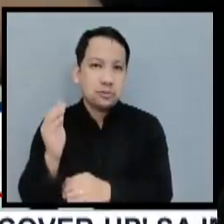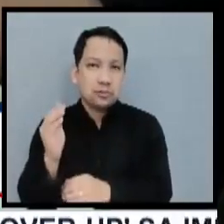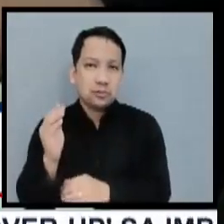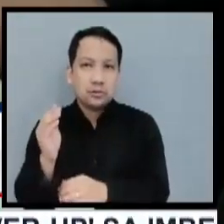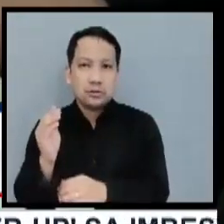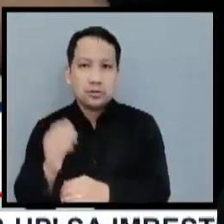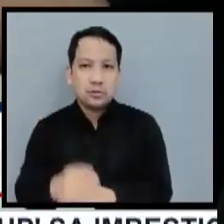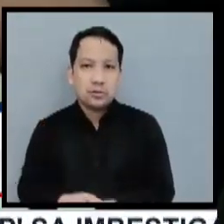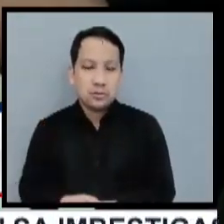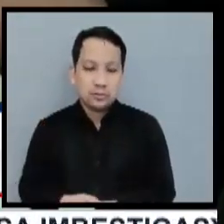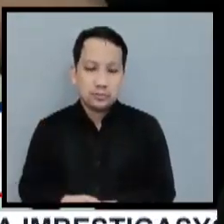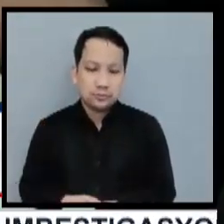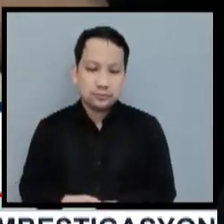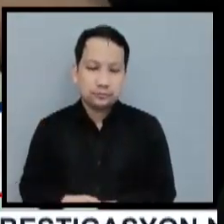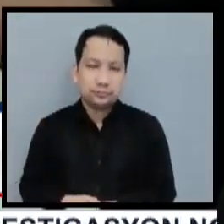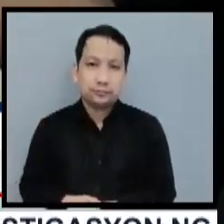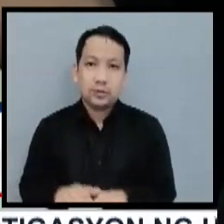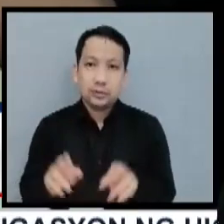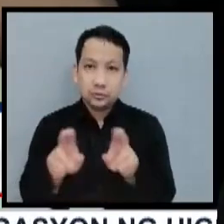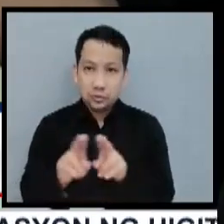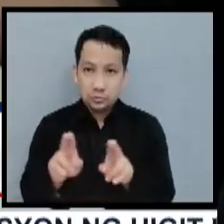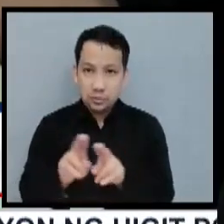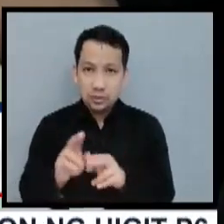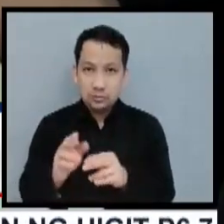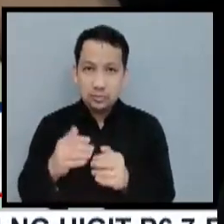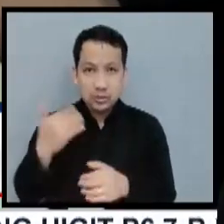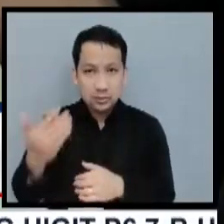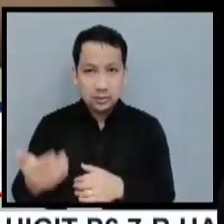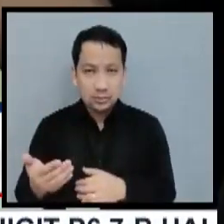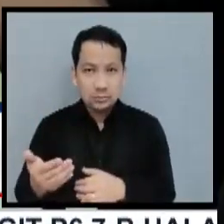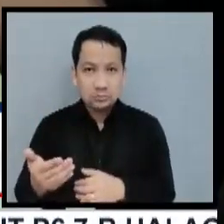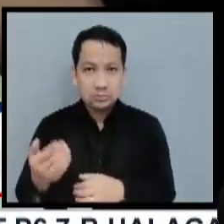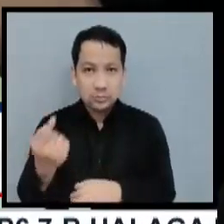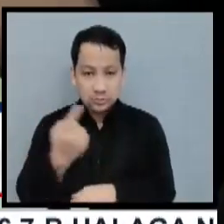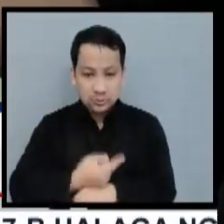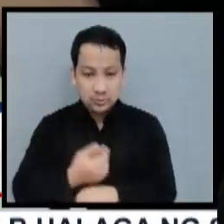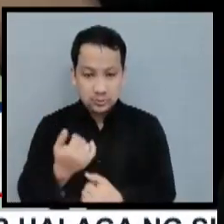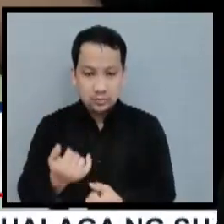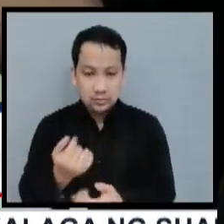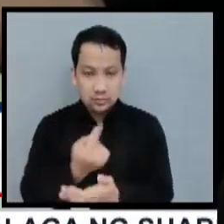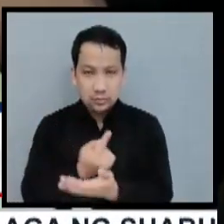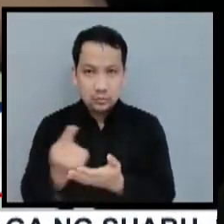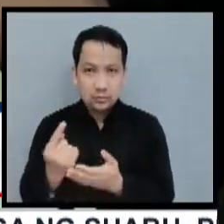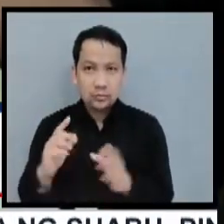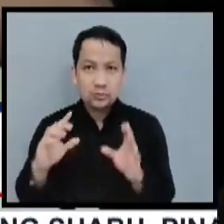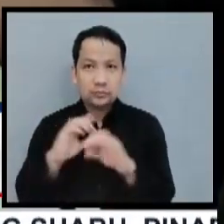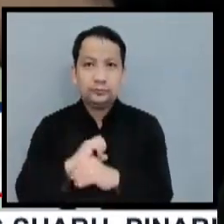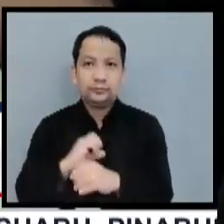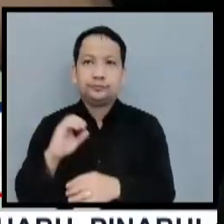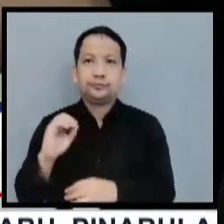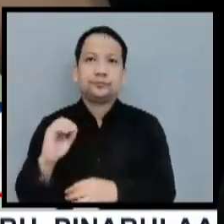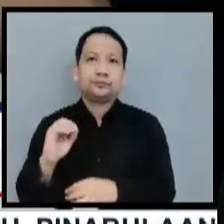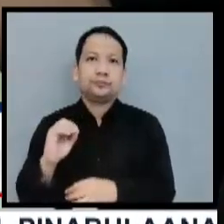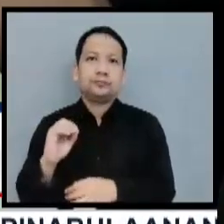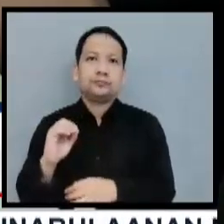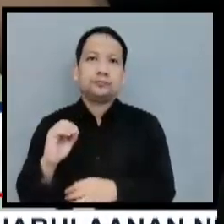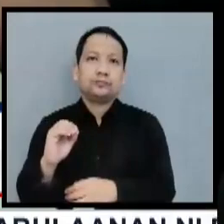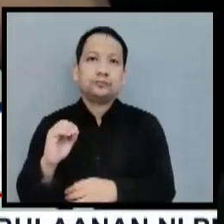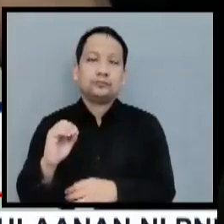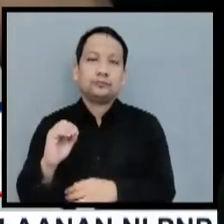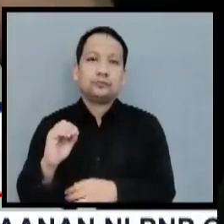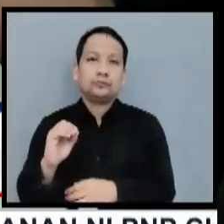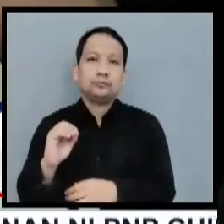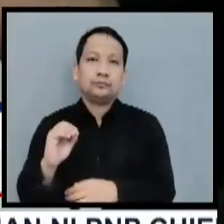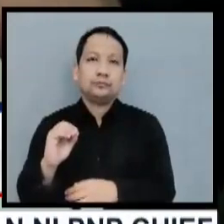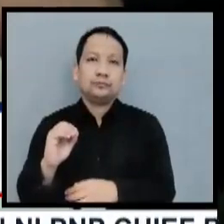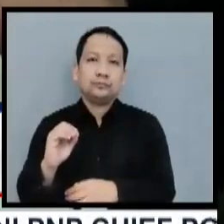po ito, inaasahan namin in the next few days, within this week, ay totally zero yung aming yung